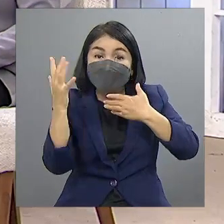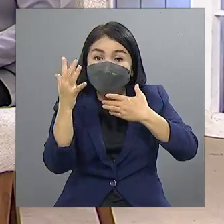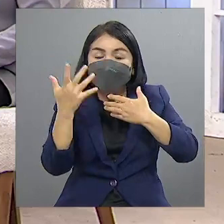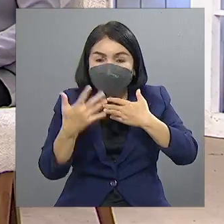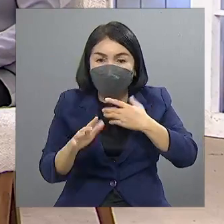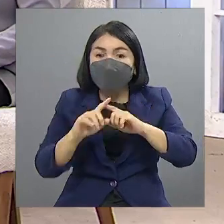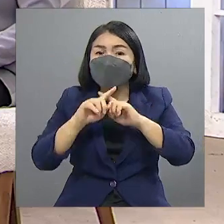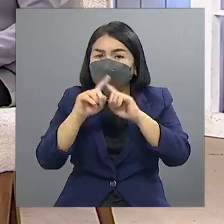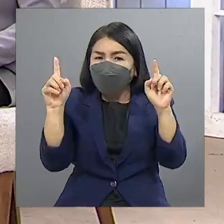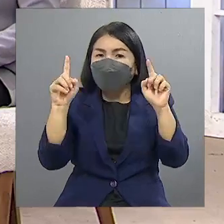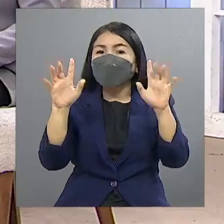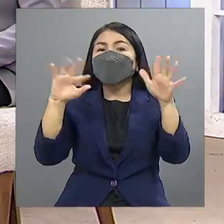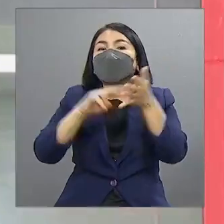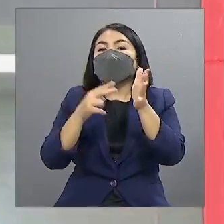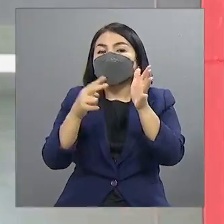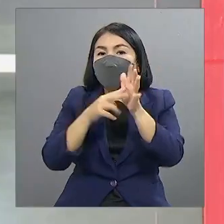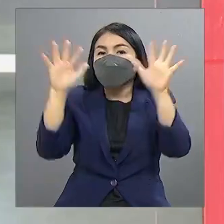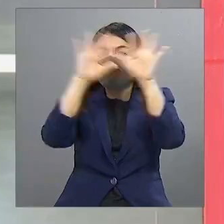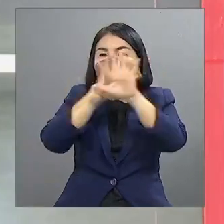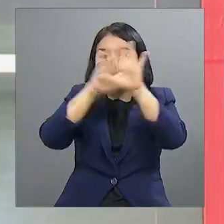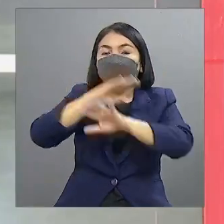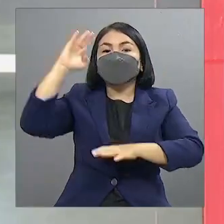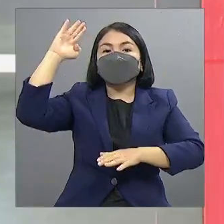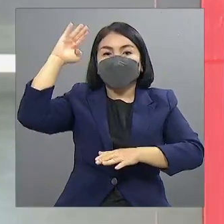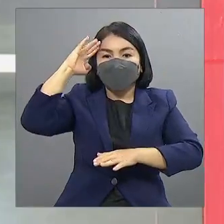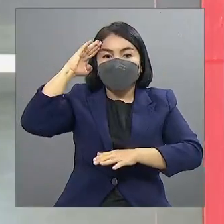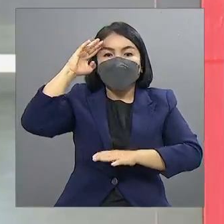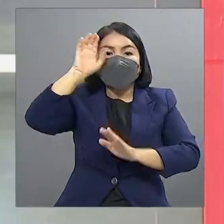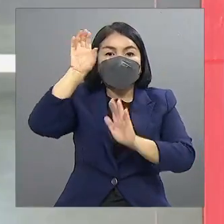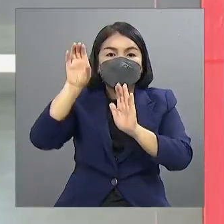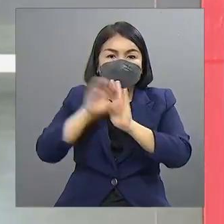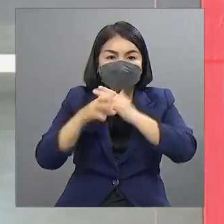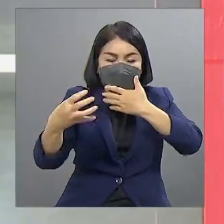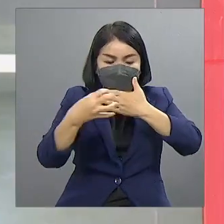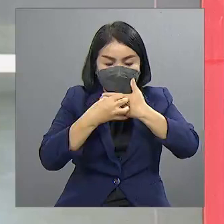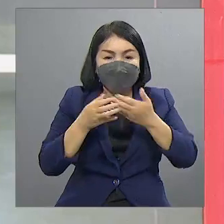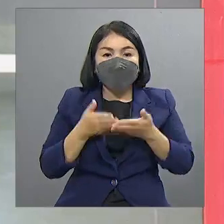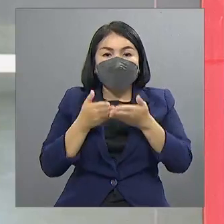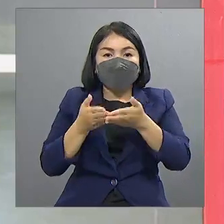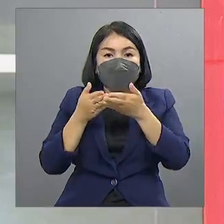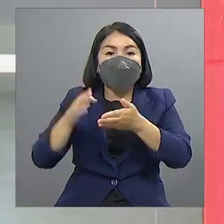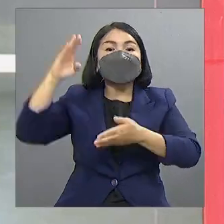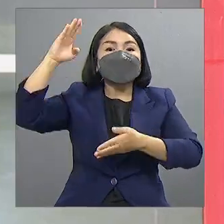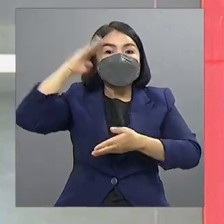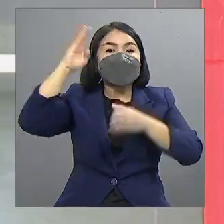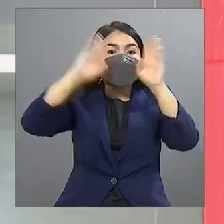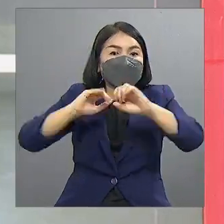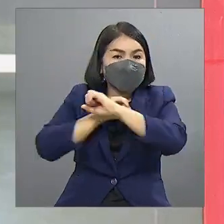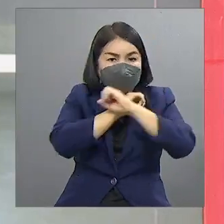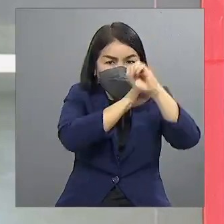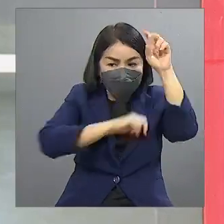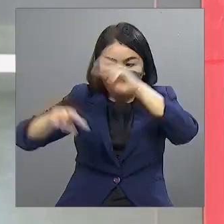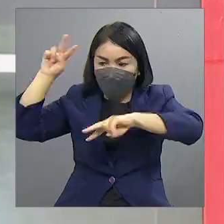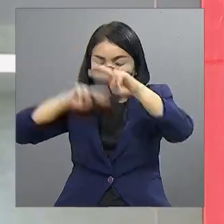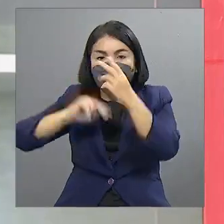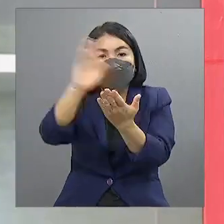ลักษณ์ของธงราชนาวีไทยนะคะซึ่งแสดงถึงอำนาจแล้วก็อธิปไตยรวมไปถึงการปกป้องน้ำท้องทะเลไทยมาจนถึงปัจ